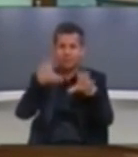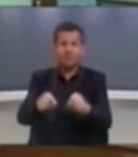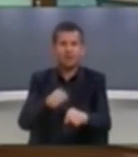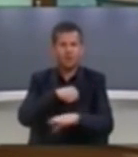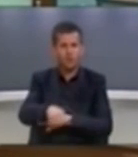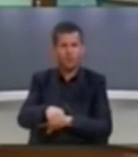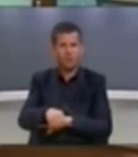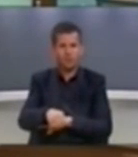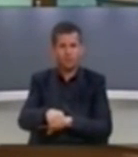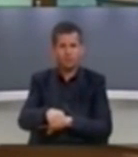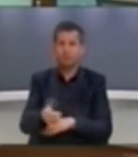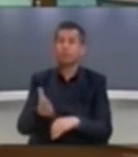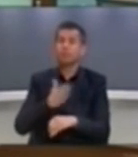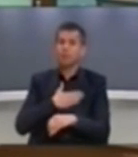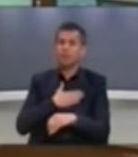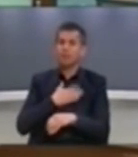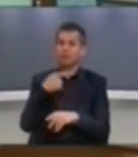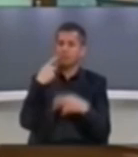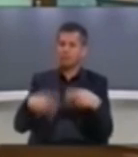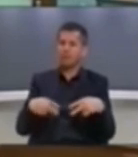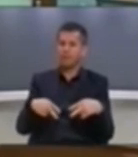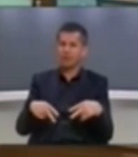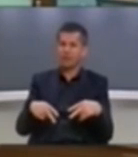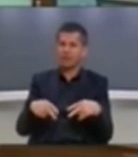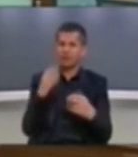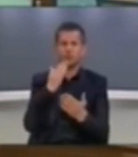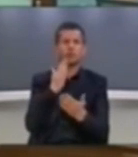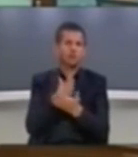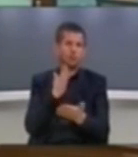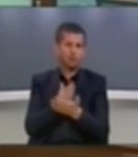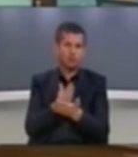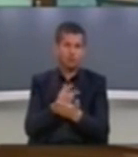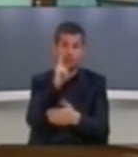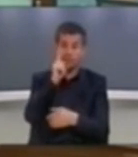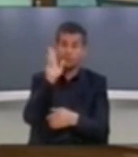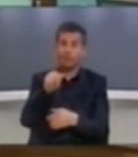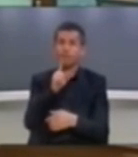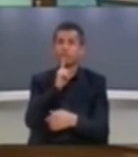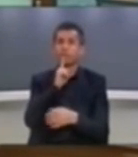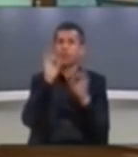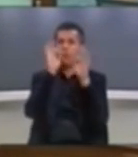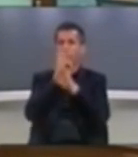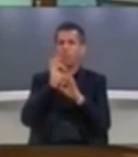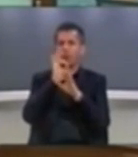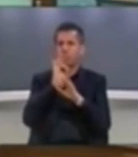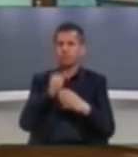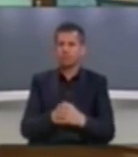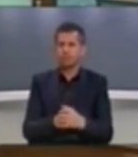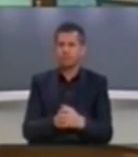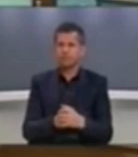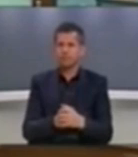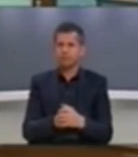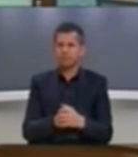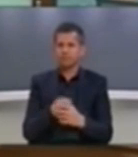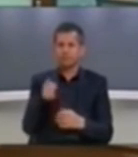dhunë. Prap do të thëshit frika e ti e zakonshme. Po ka diçka më të pazakon në këtë shpërthim të tijin,